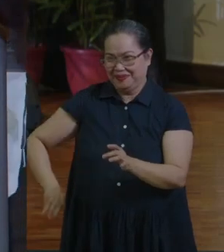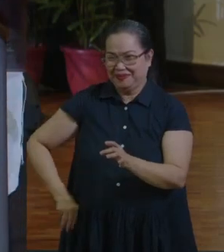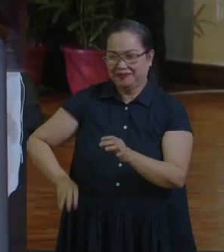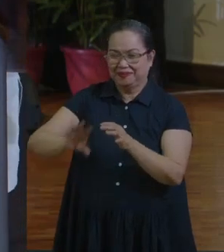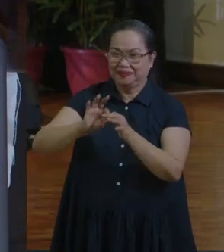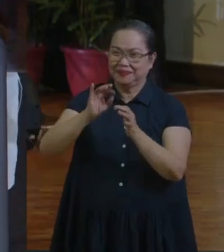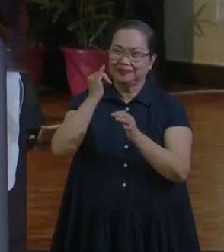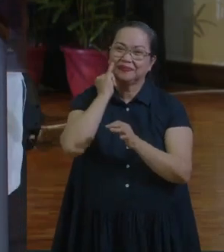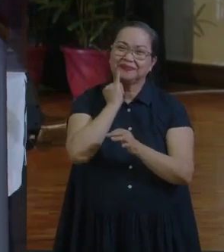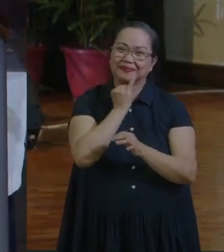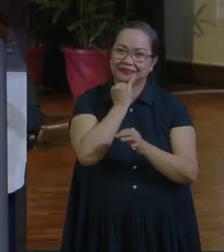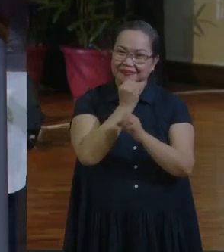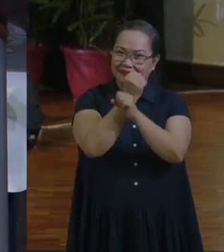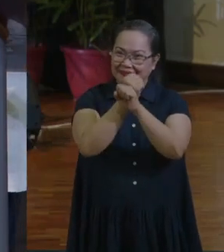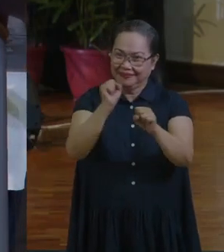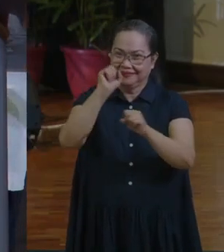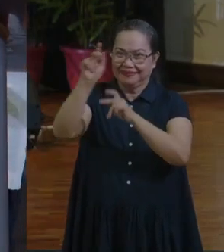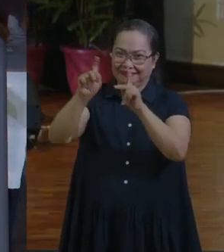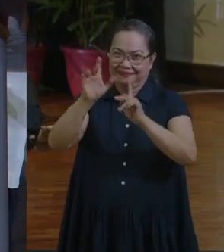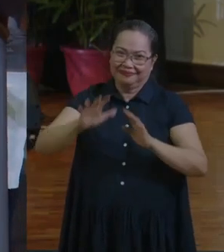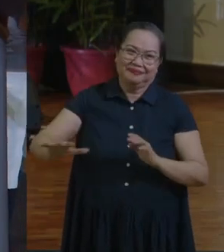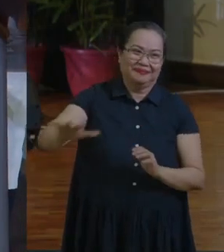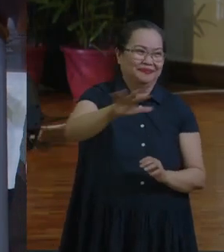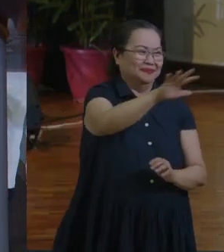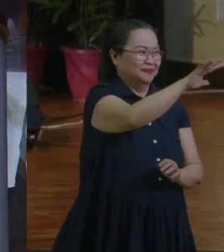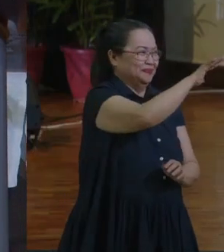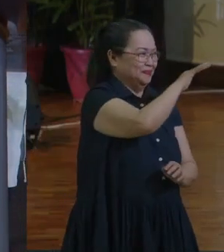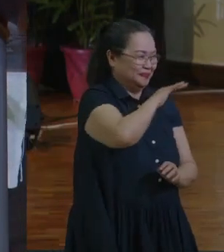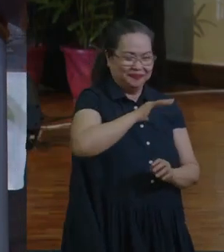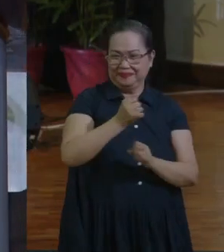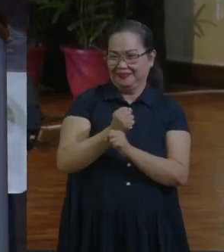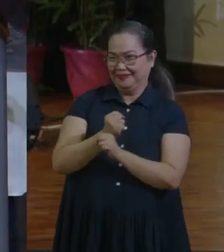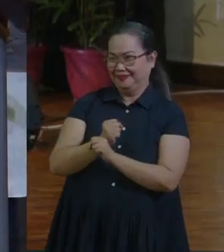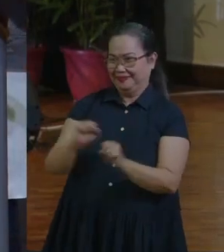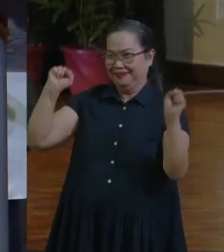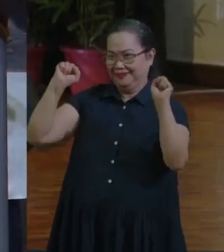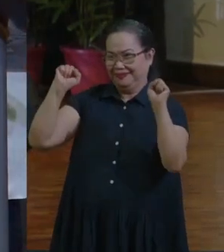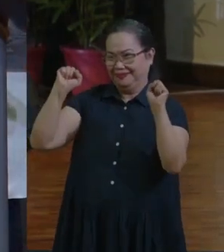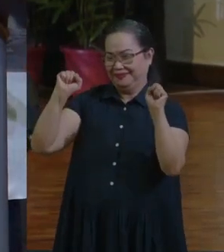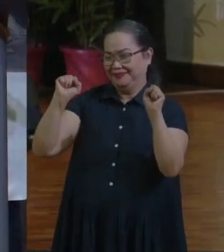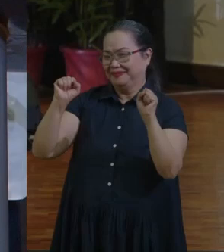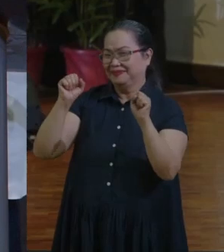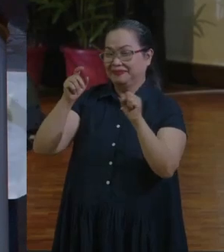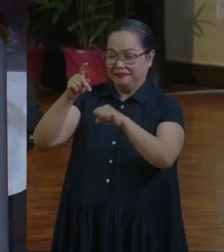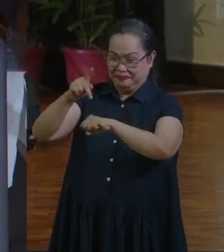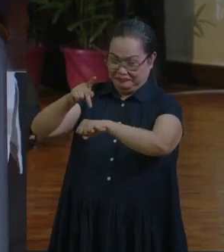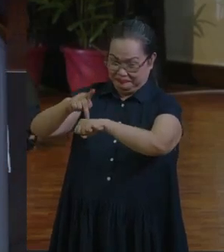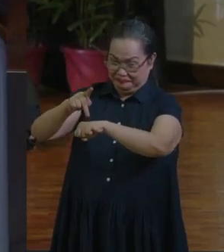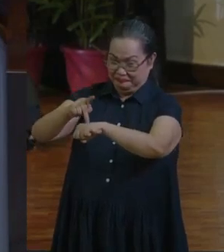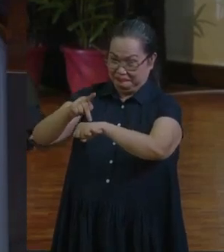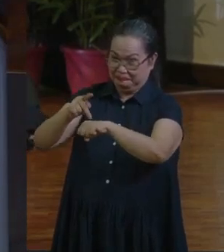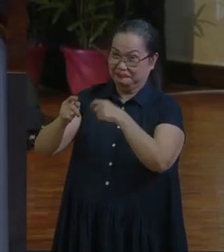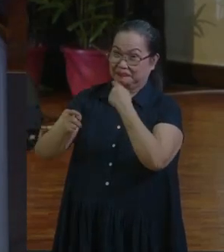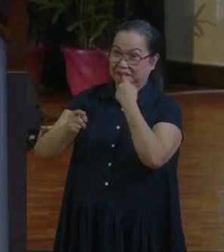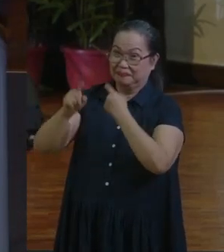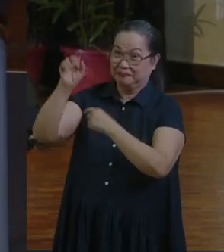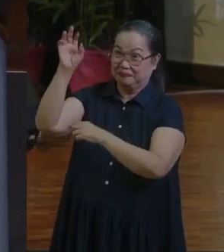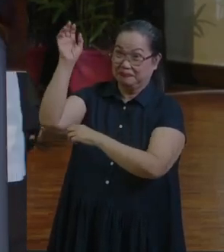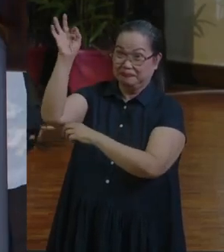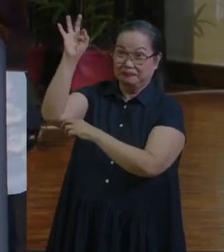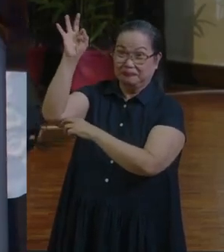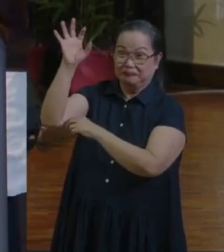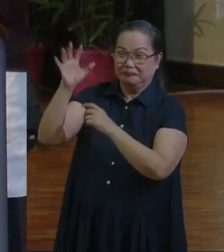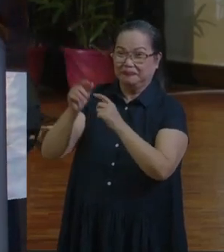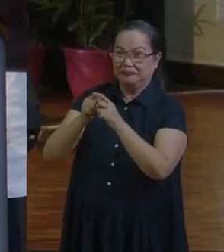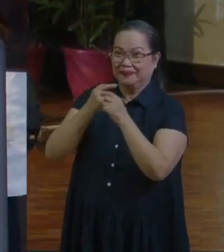at tagapagligtas ng buong sangkatauhan. Ang sabi ni Peter sa kanyang unang sermon ng Day of